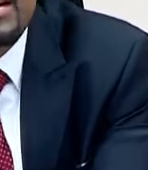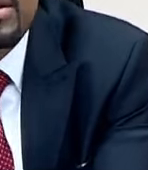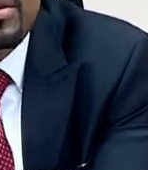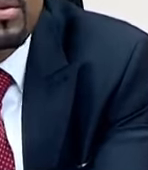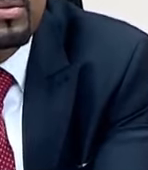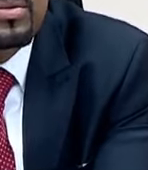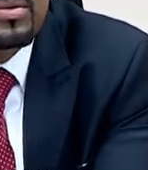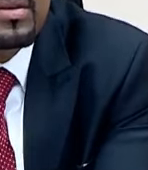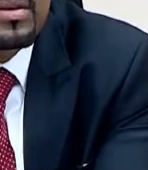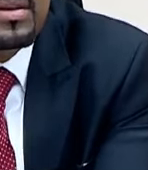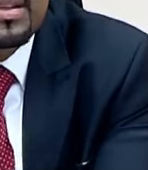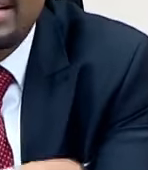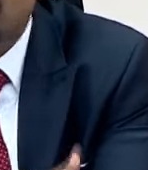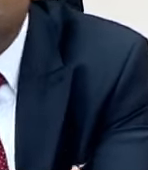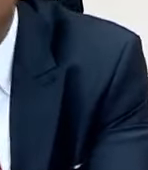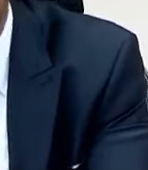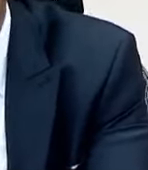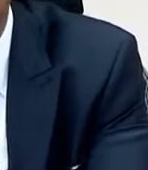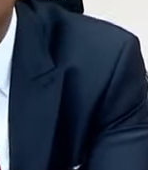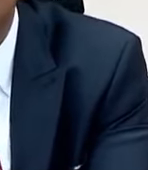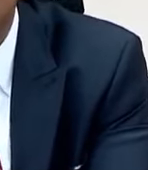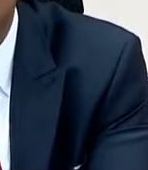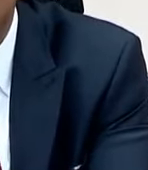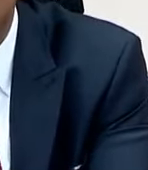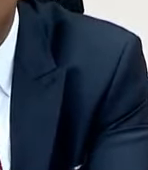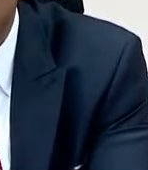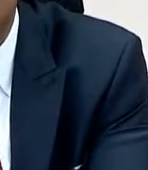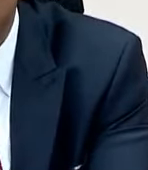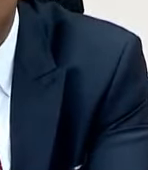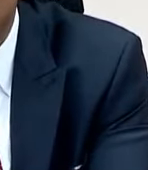ምን ብናረግ ነው ደህንነት የሚቀንሰው?